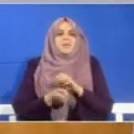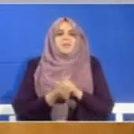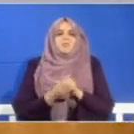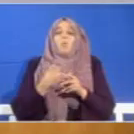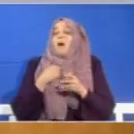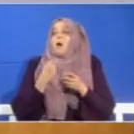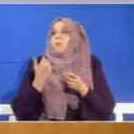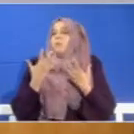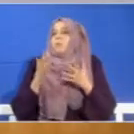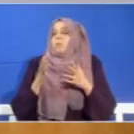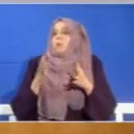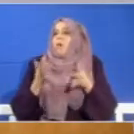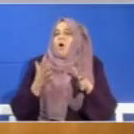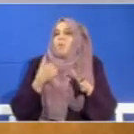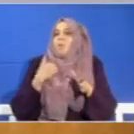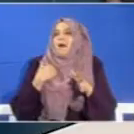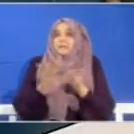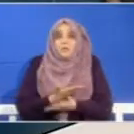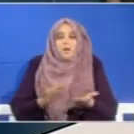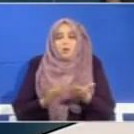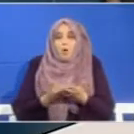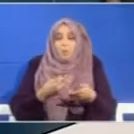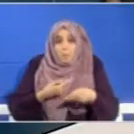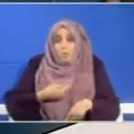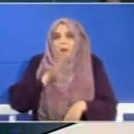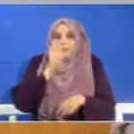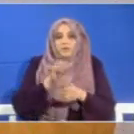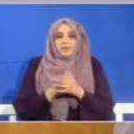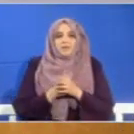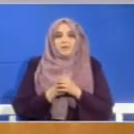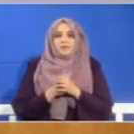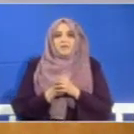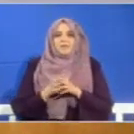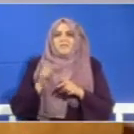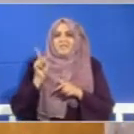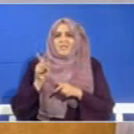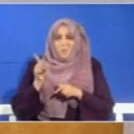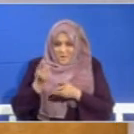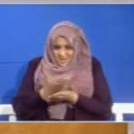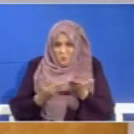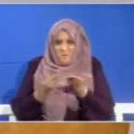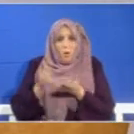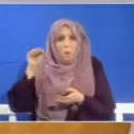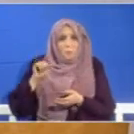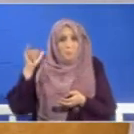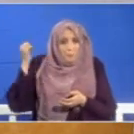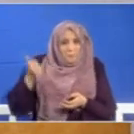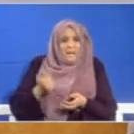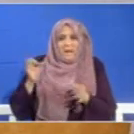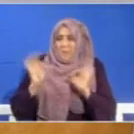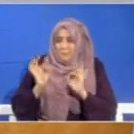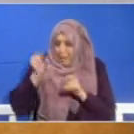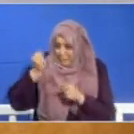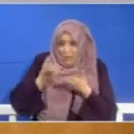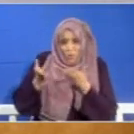الدنيا من مصائب الدنيا. قال والله مصائب الدنيا ما تعمل فيك أكثر من اللي راك عملته أنت في روحك. سبحان الله العظيم، يعني هذا الحق